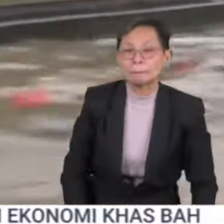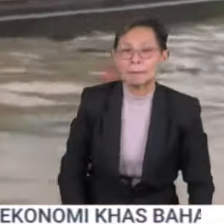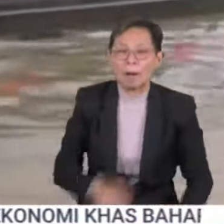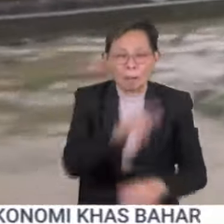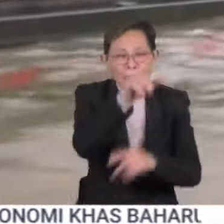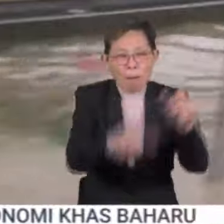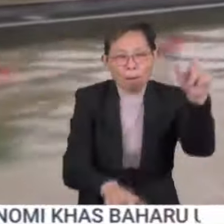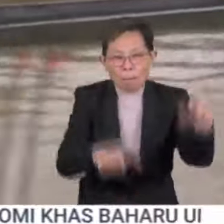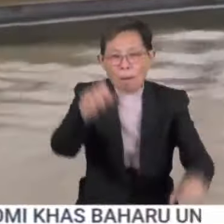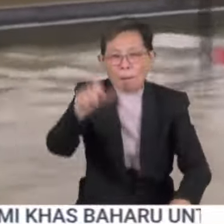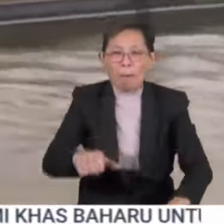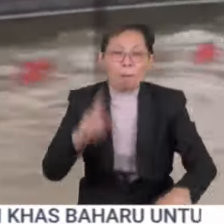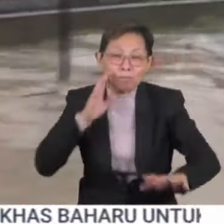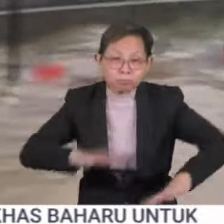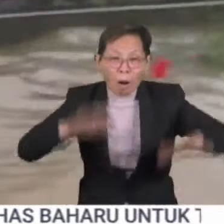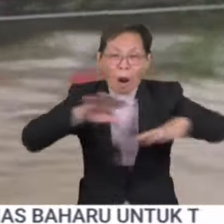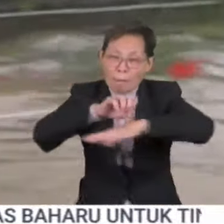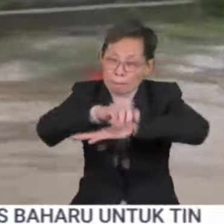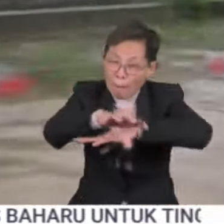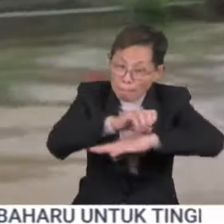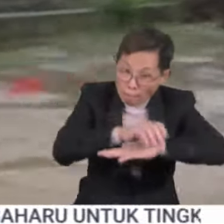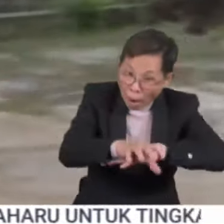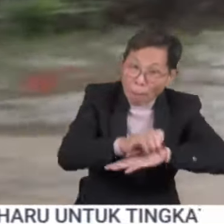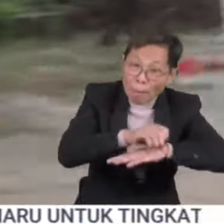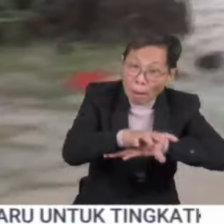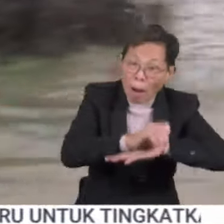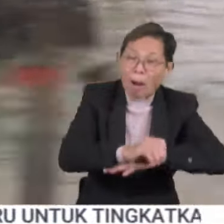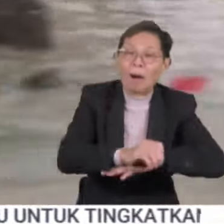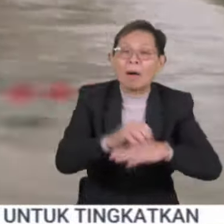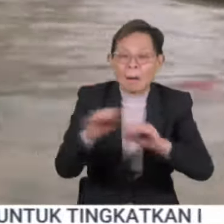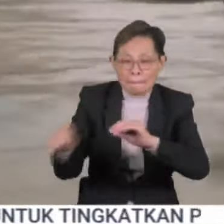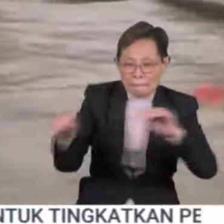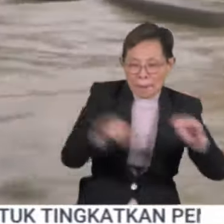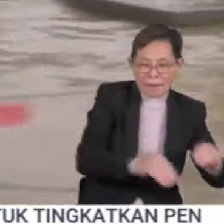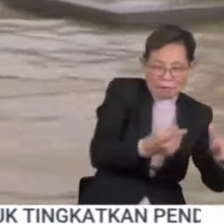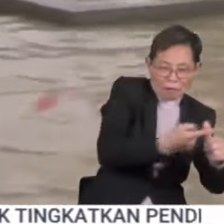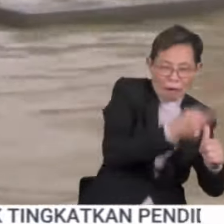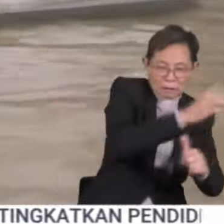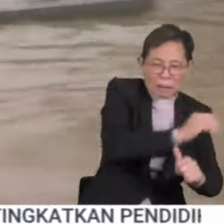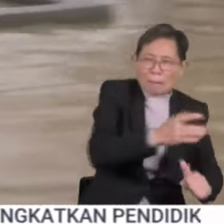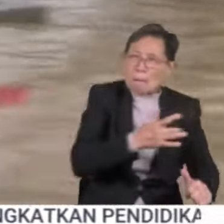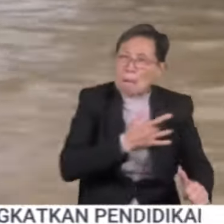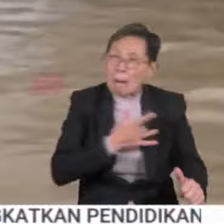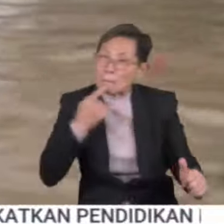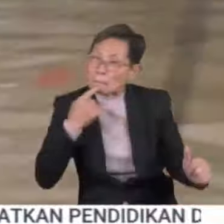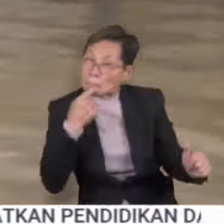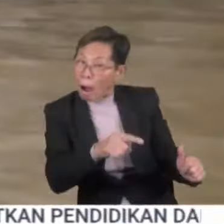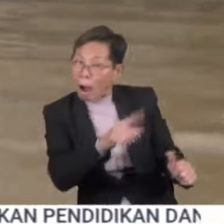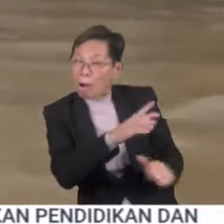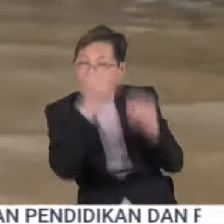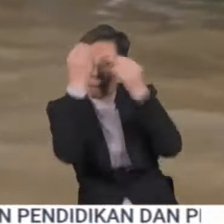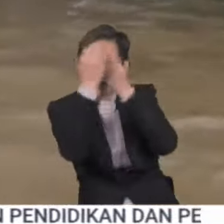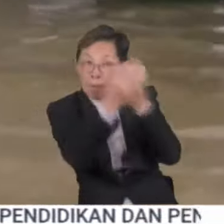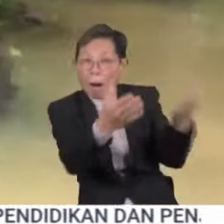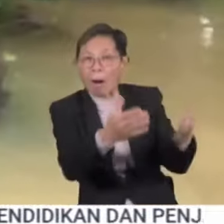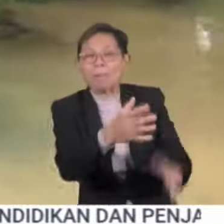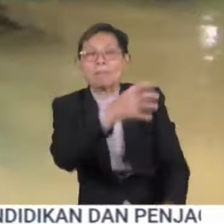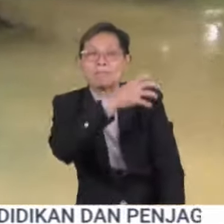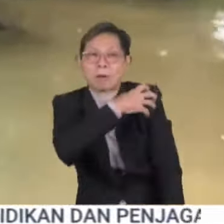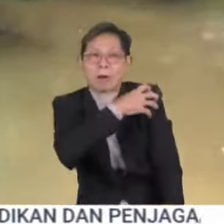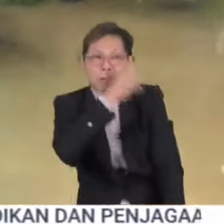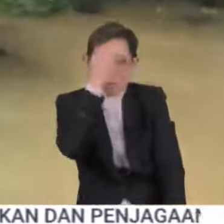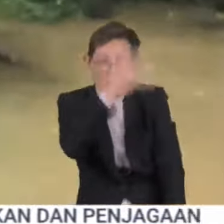Penduduk yang terjejas dinasihat mengambil langkah proaktif dengan berpindah dahulu serta lebih peka terhadap arahan dan maklumat dikeluarkan pihak